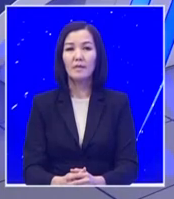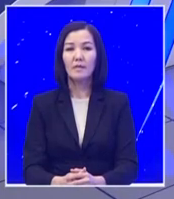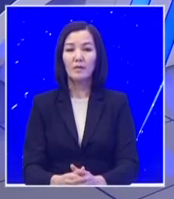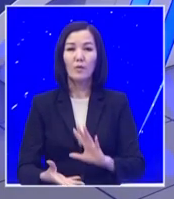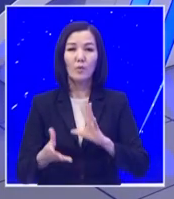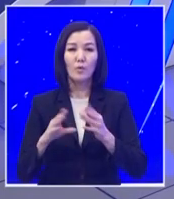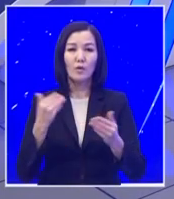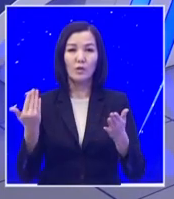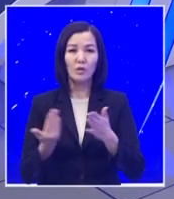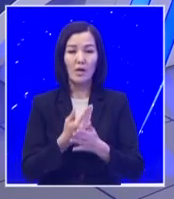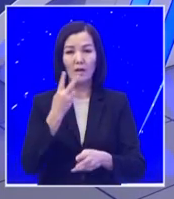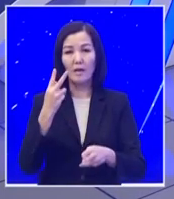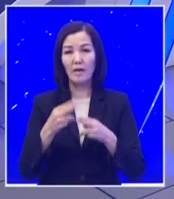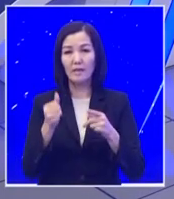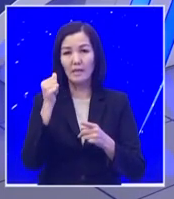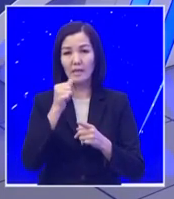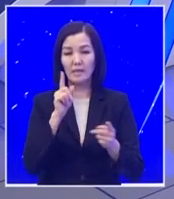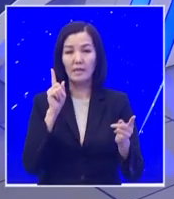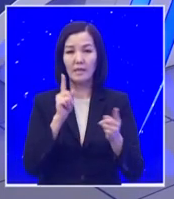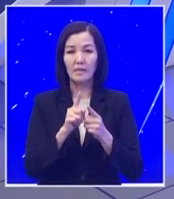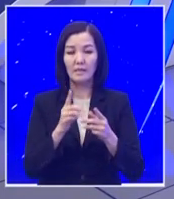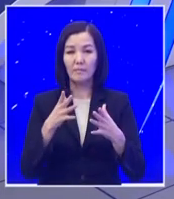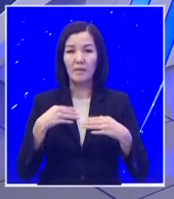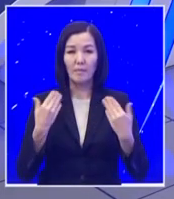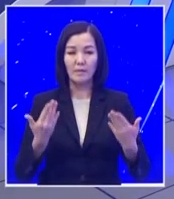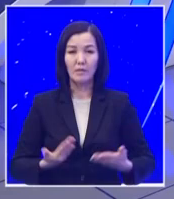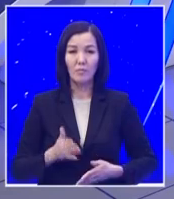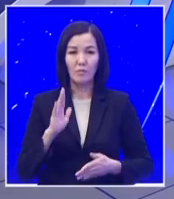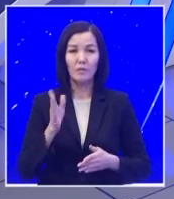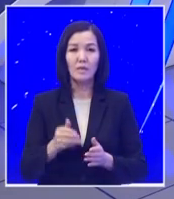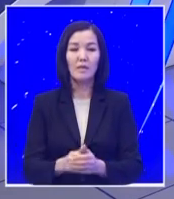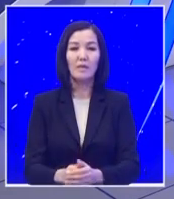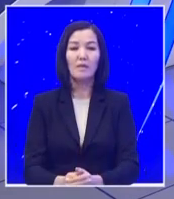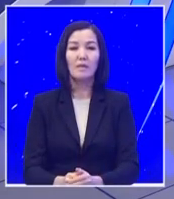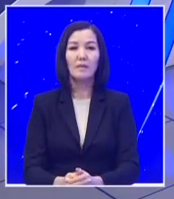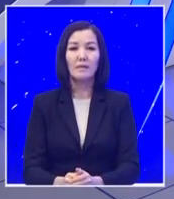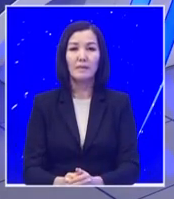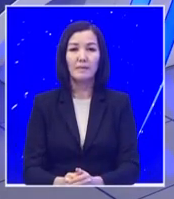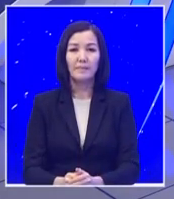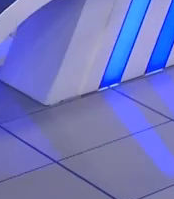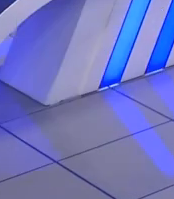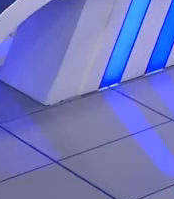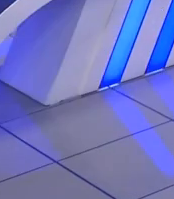Қадірменді көрермен, бүгінгі айтар ақпаратымыз осы. Біз өздеріңізбен келер күні эфирде қауышамыз. Аман болыңыздар.